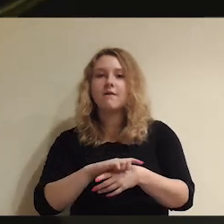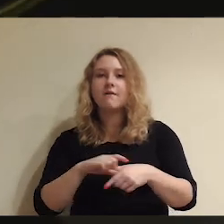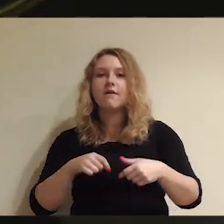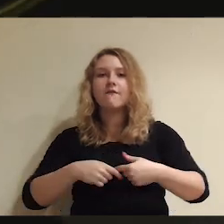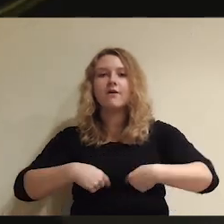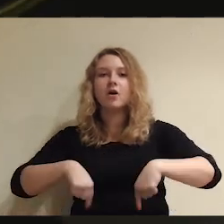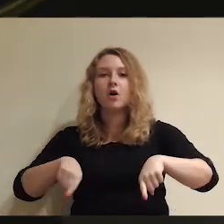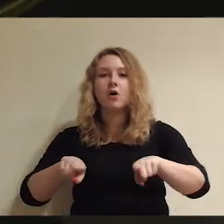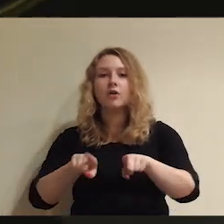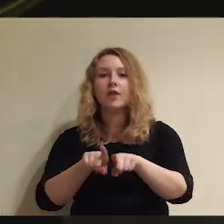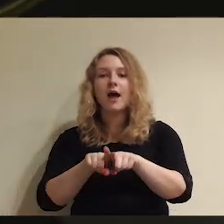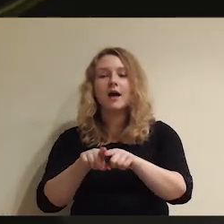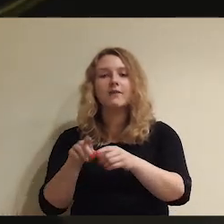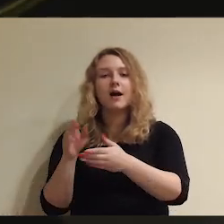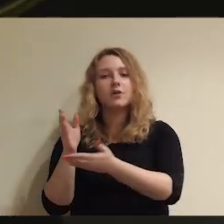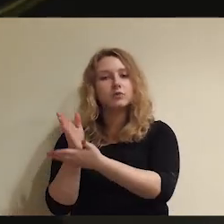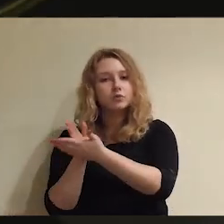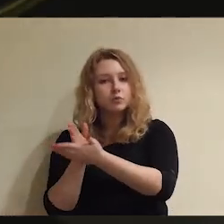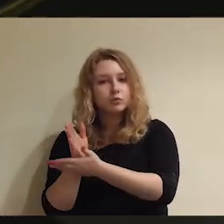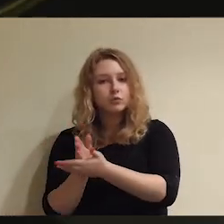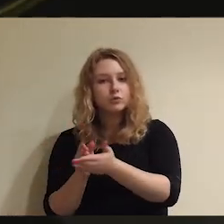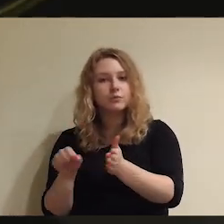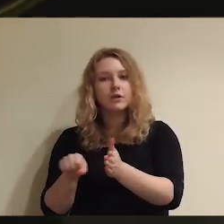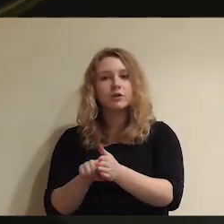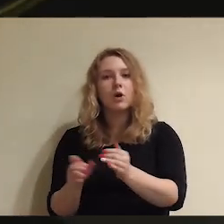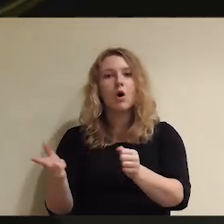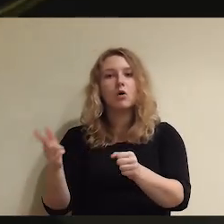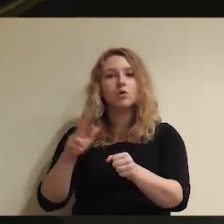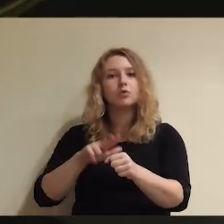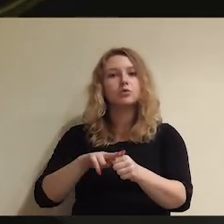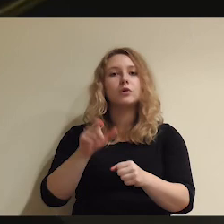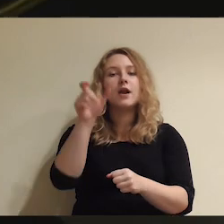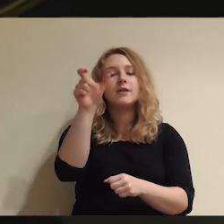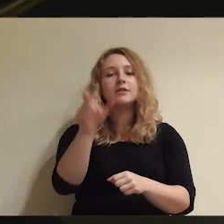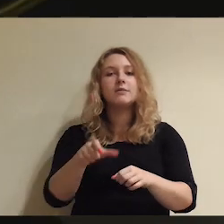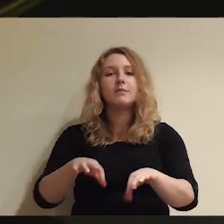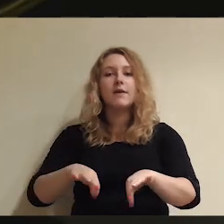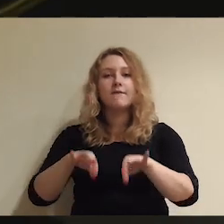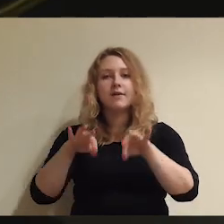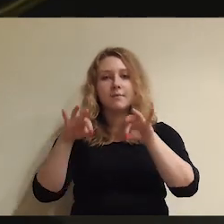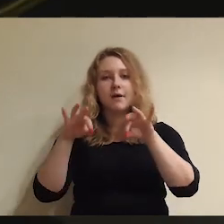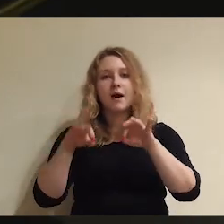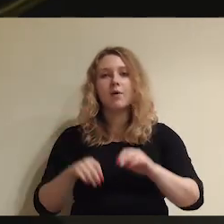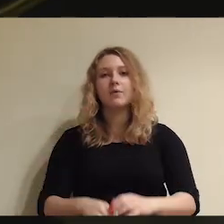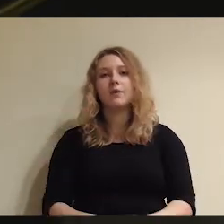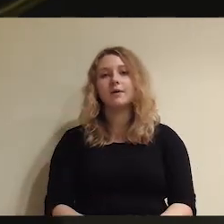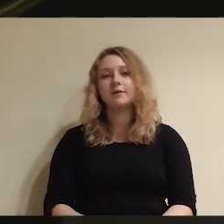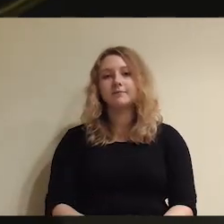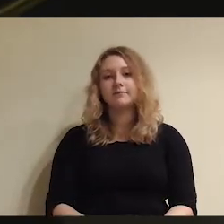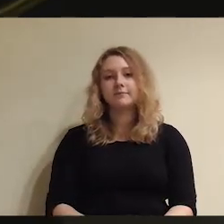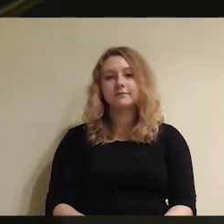Spotyka Cię w realizacji tej służby, do której Cię przeznaczył.